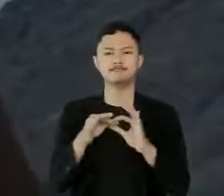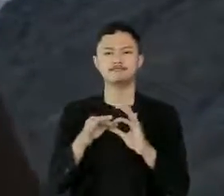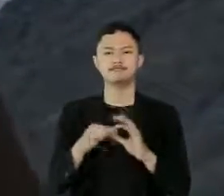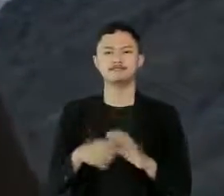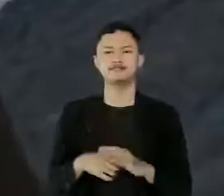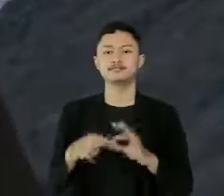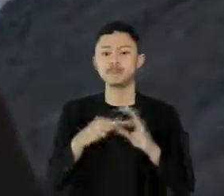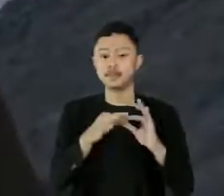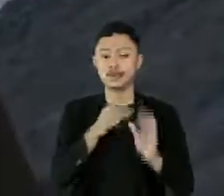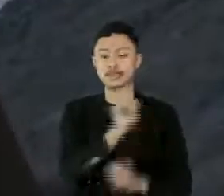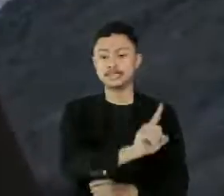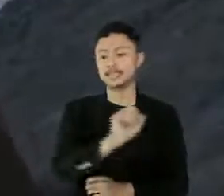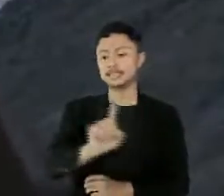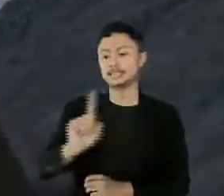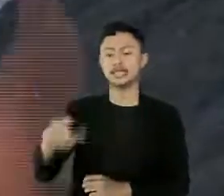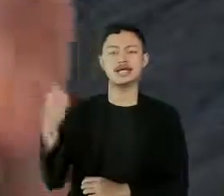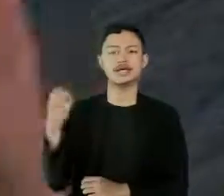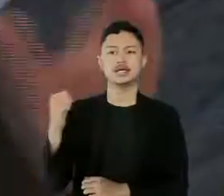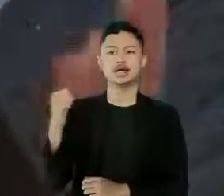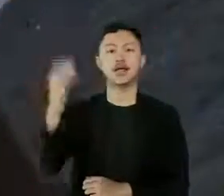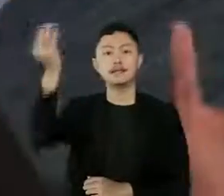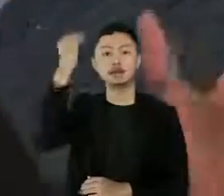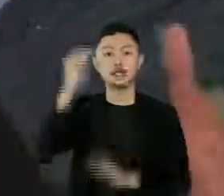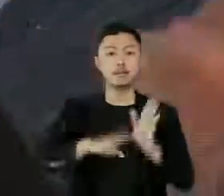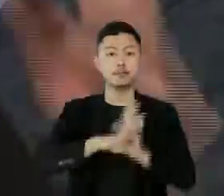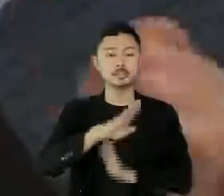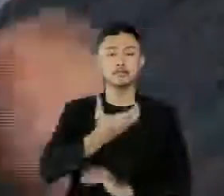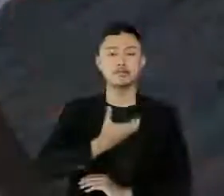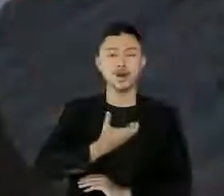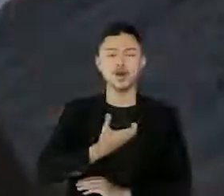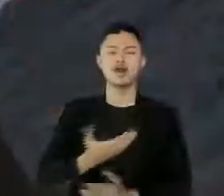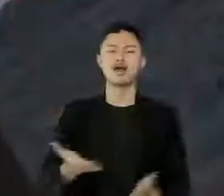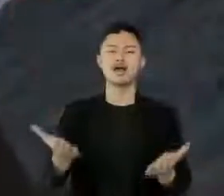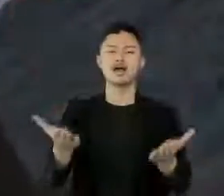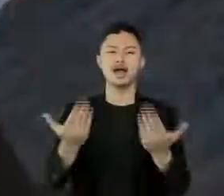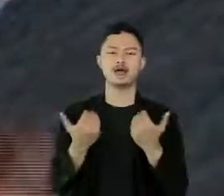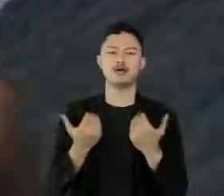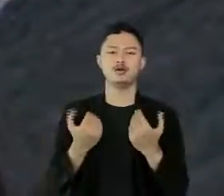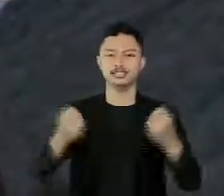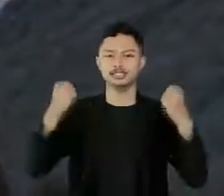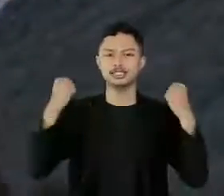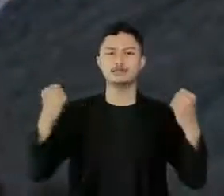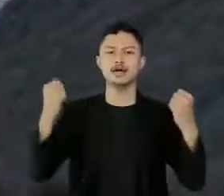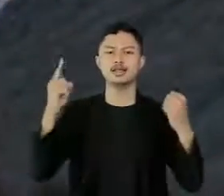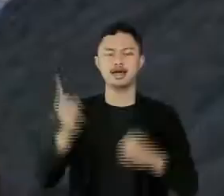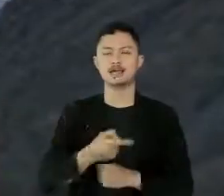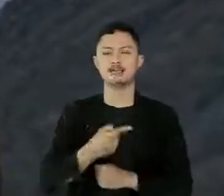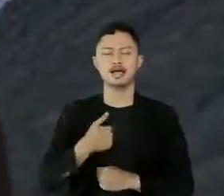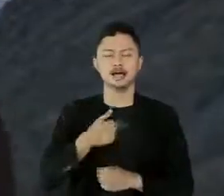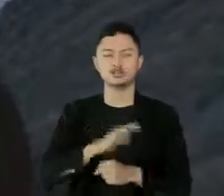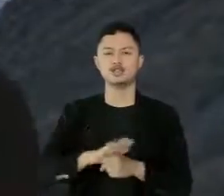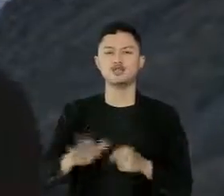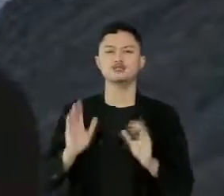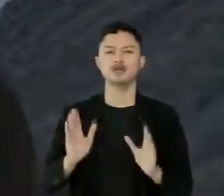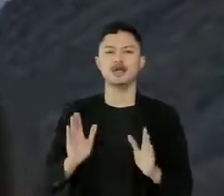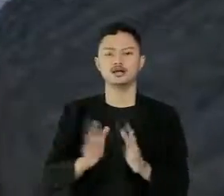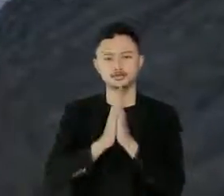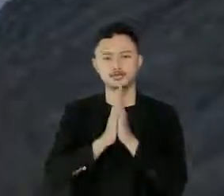tangan bersama, nggak bisa sendiri-sendiri. Dan kalau pariwisata mau maju, ayo kita harus benar-benar semangat untuk itu. Kalau saya sih itu,